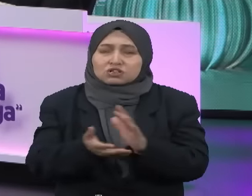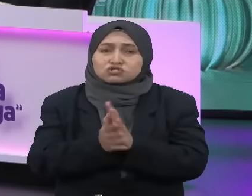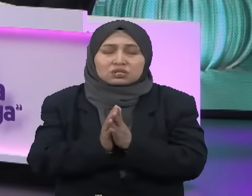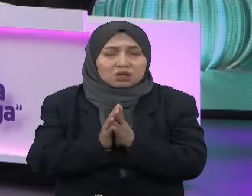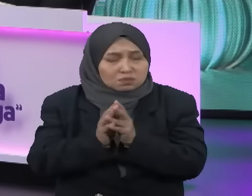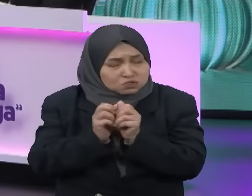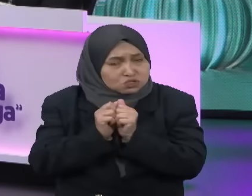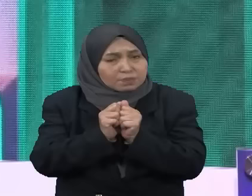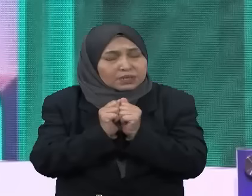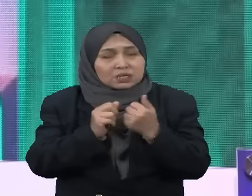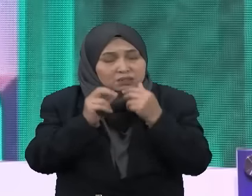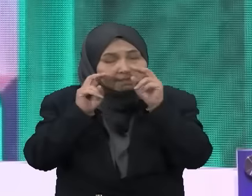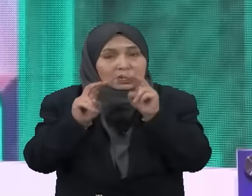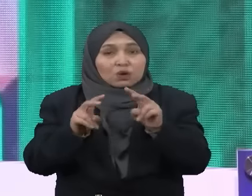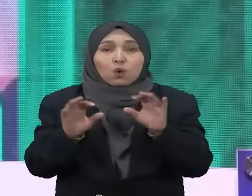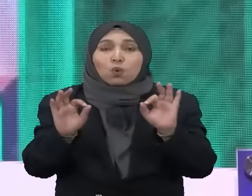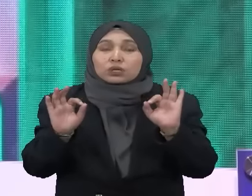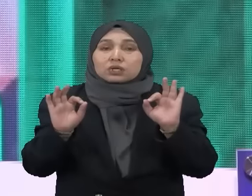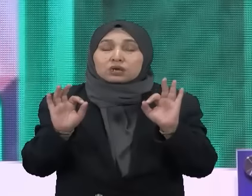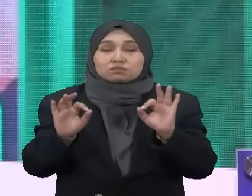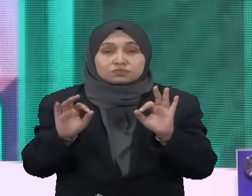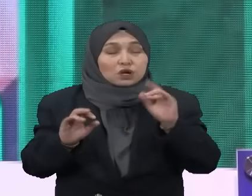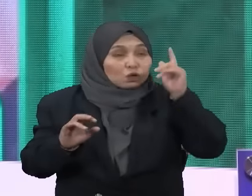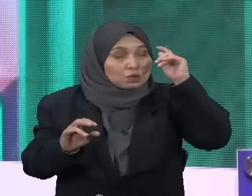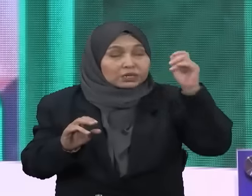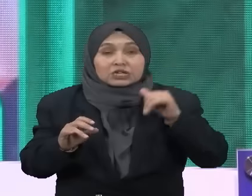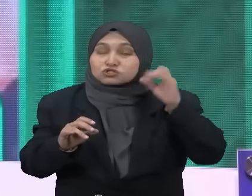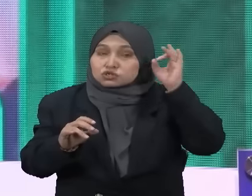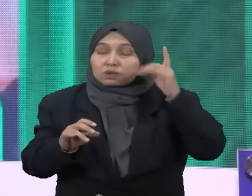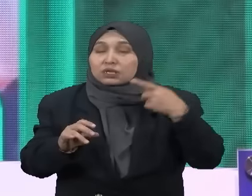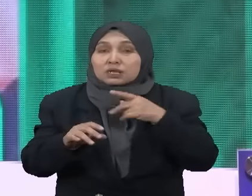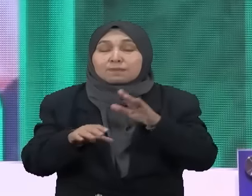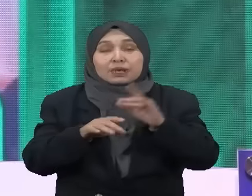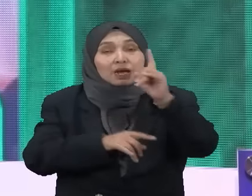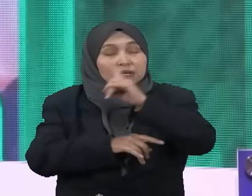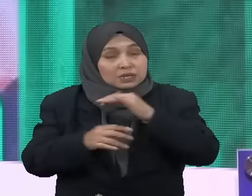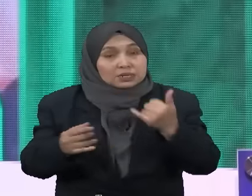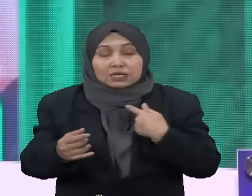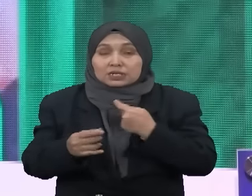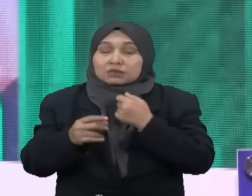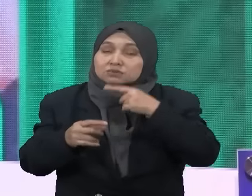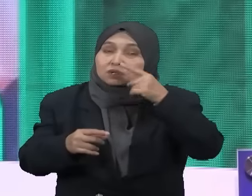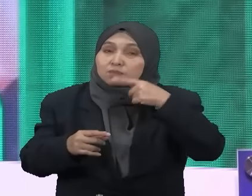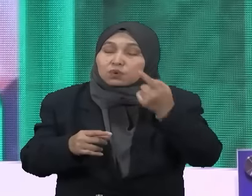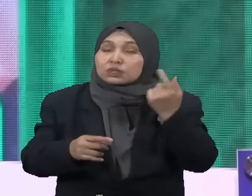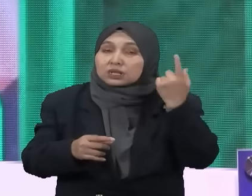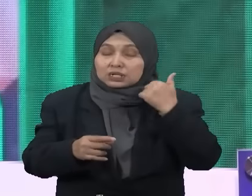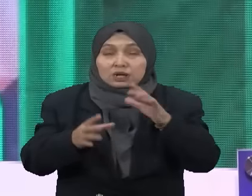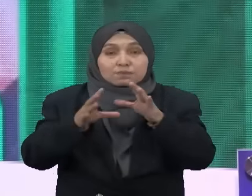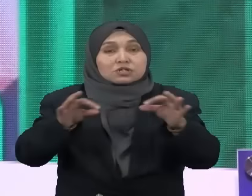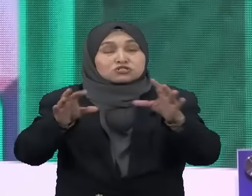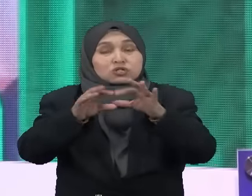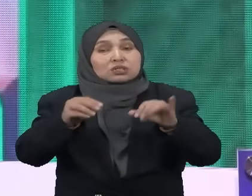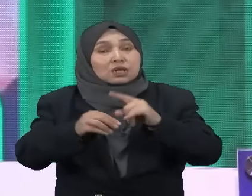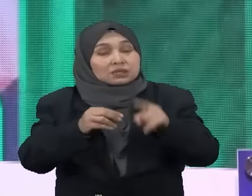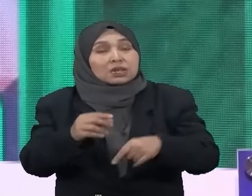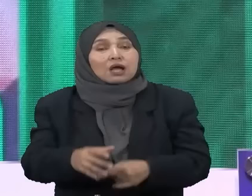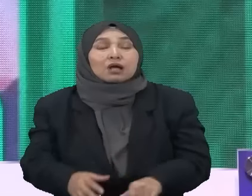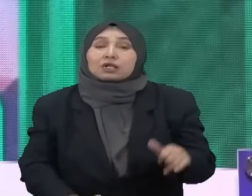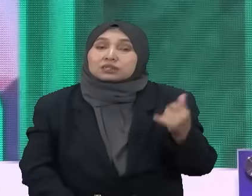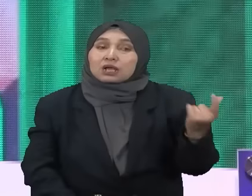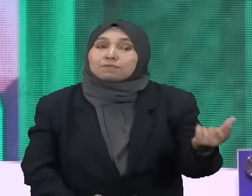sama-samalah kita lihat, ya, Ustaz. Okey. Jadi tuan-tuan, insyaAllah kita pada hari ini, seperti mana yang kita sebutkan tadi, menceritakan tentang kisah Nabi Lut